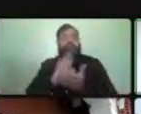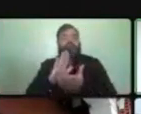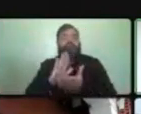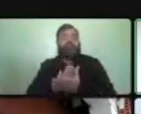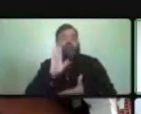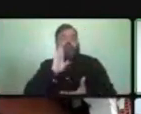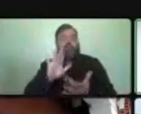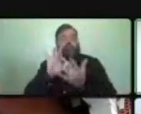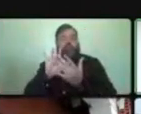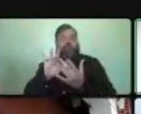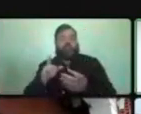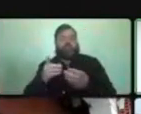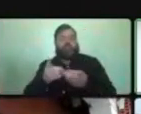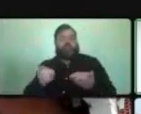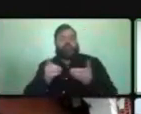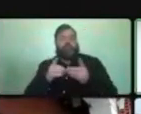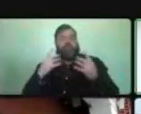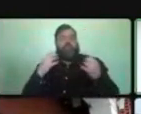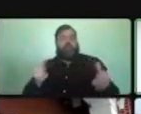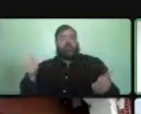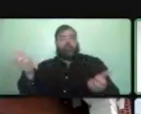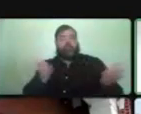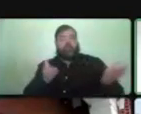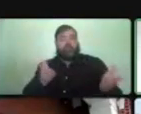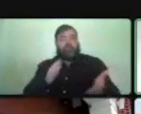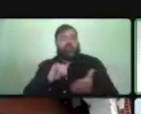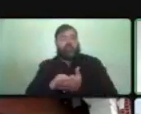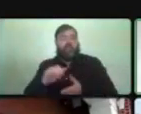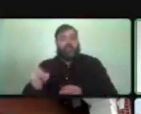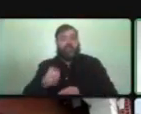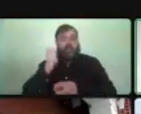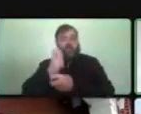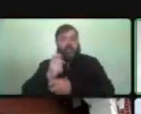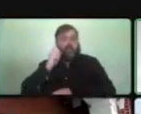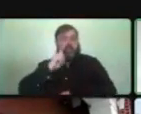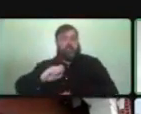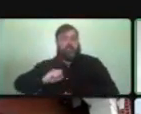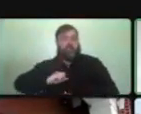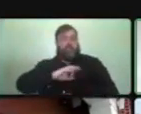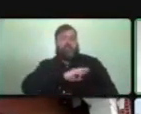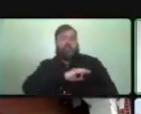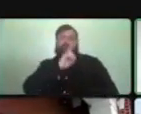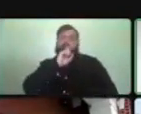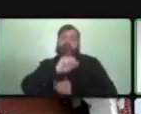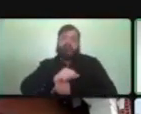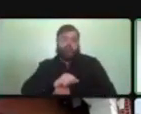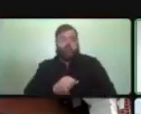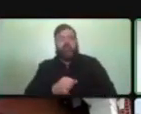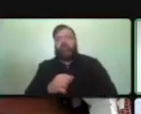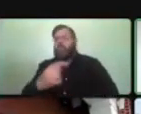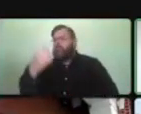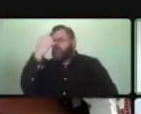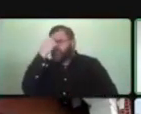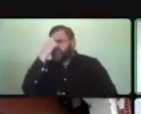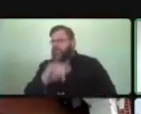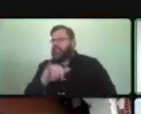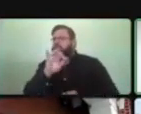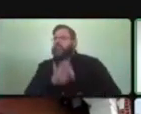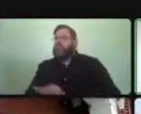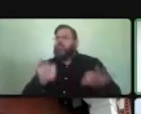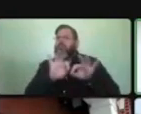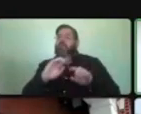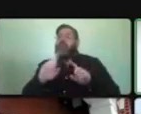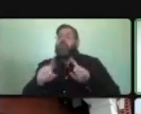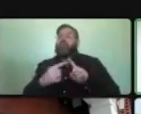shule itafanya kazi na Wizara ya Afya kuhusiana na kufuatilia wale ambao wanadhaniwa